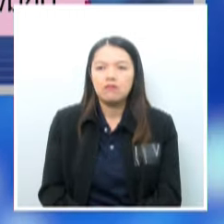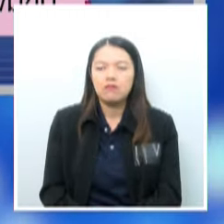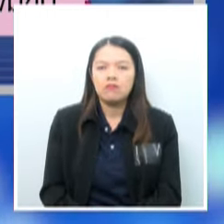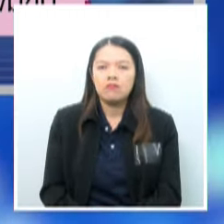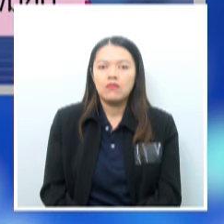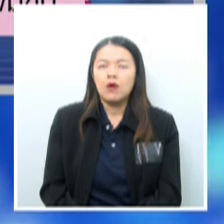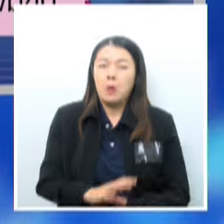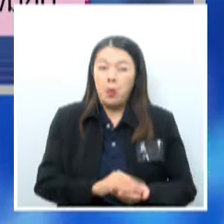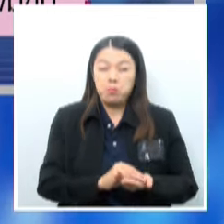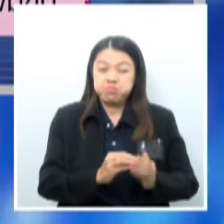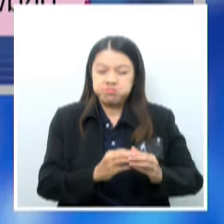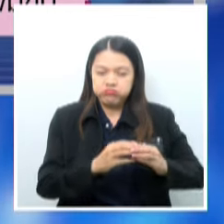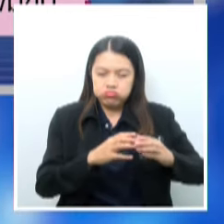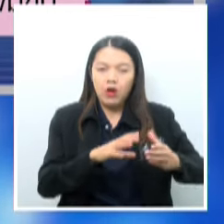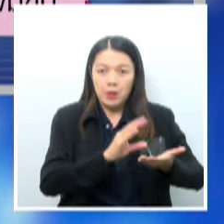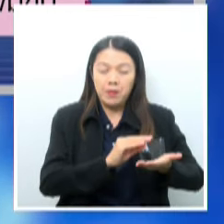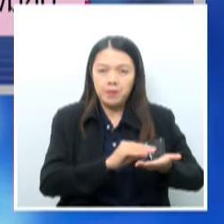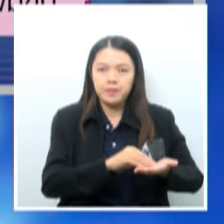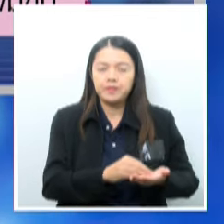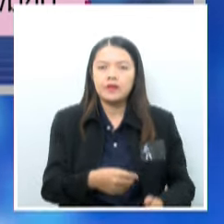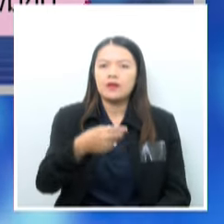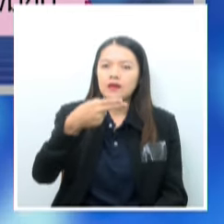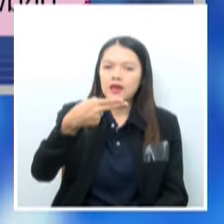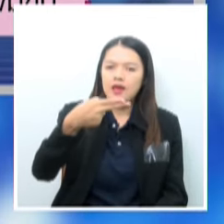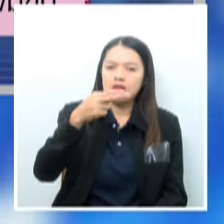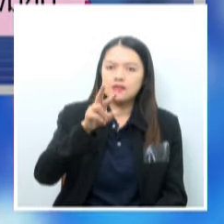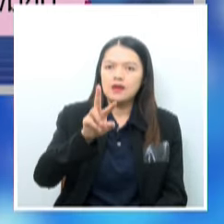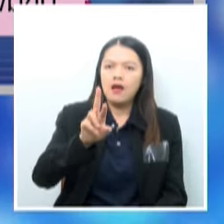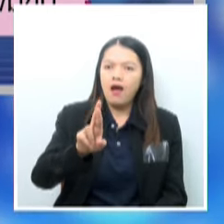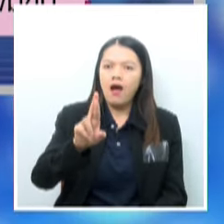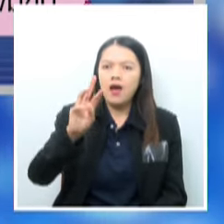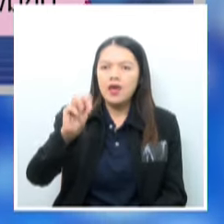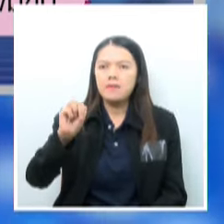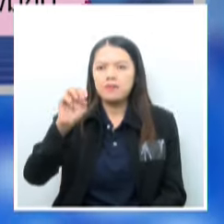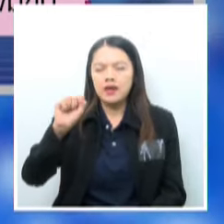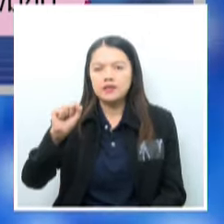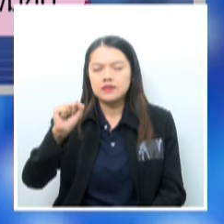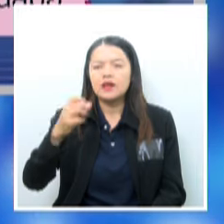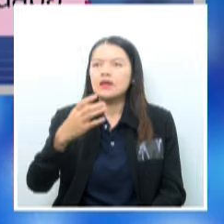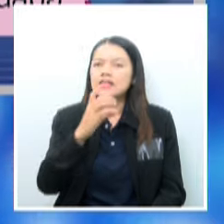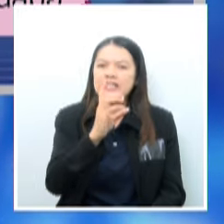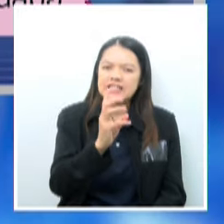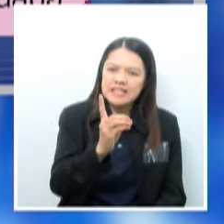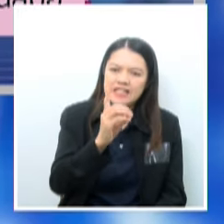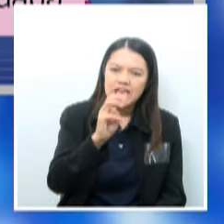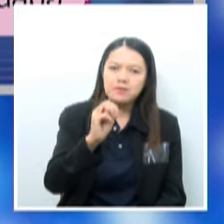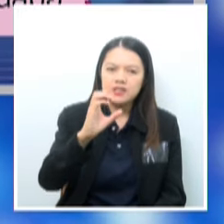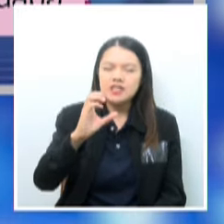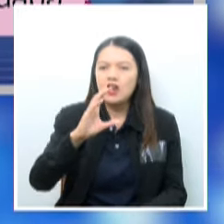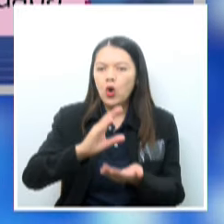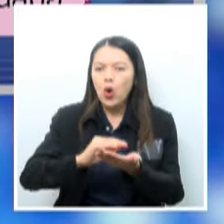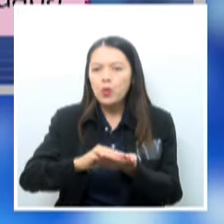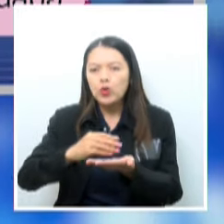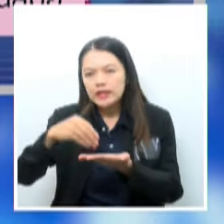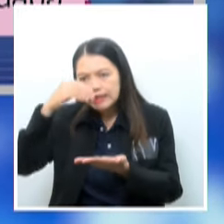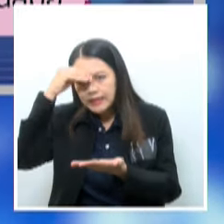Data ของเราตัวอย่างเช่นข้อมูลของ HRMS ข้อมูลของนักเรียน DMC ข้อมูลอาคารเรียนข้อมูลของ